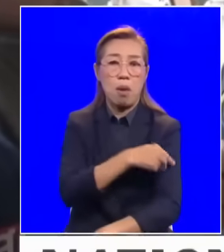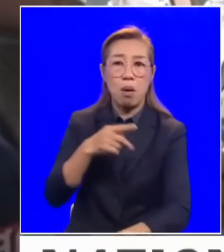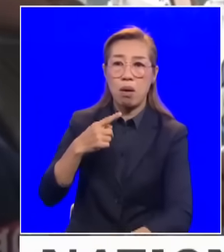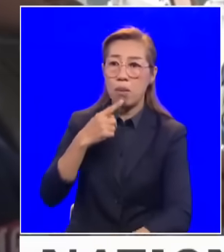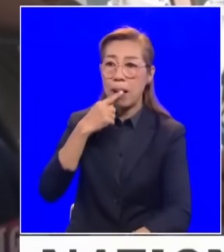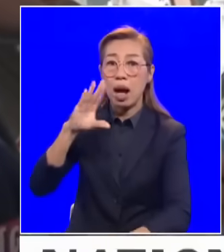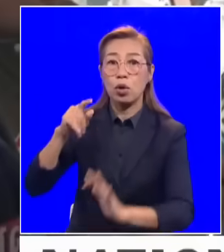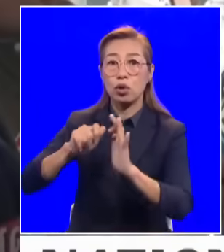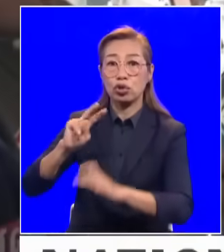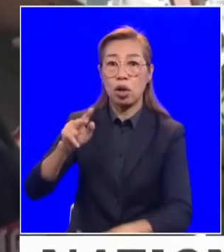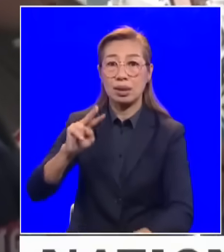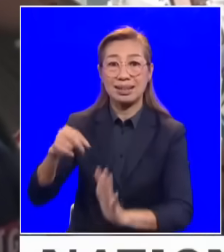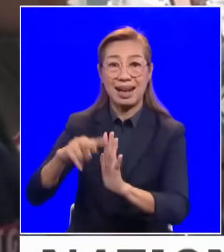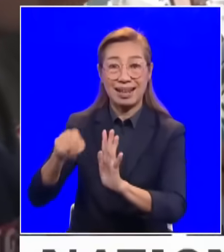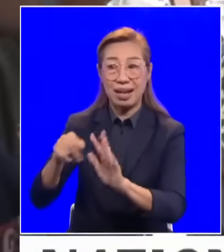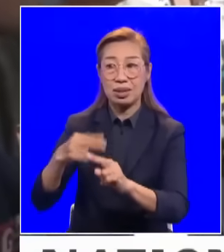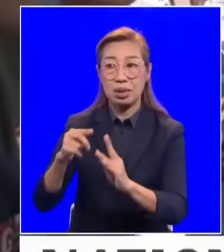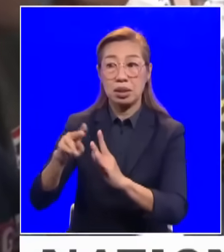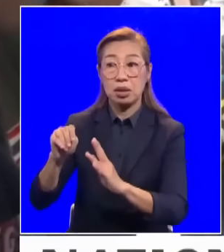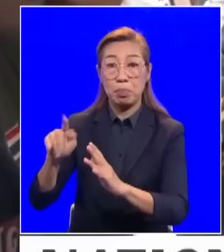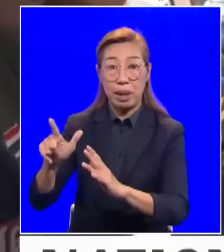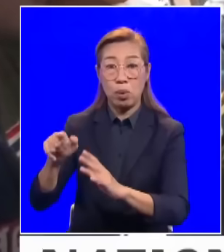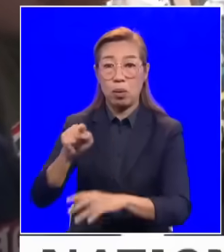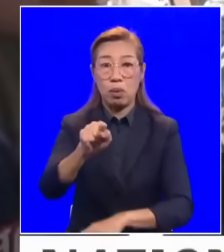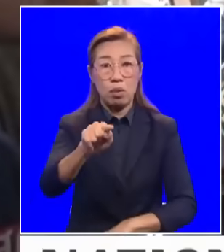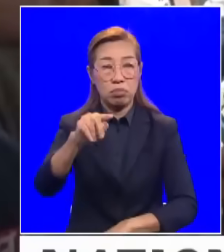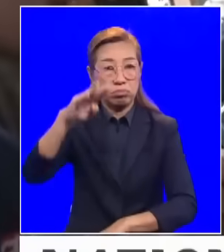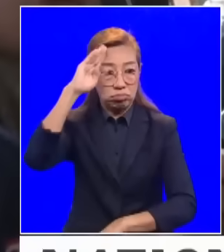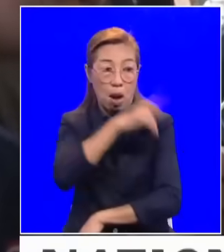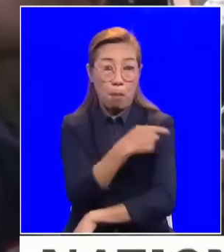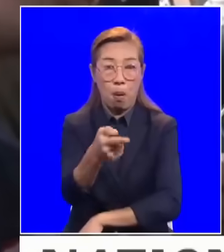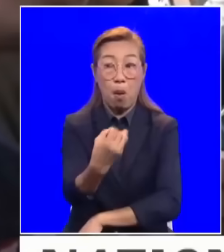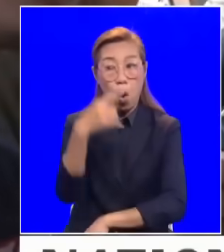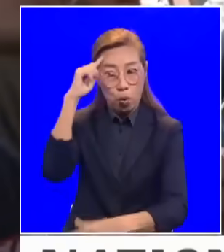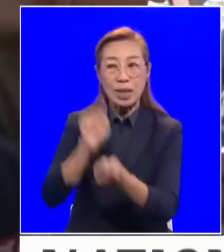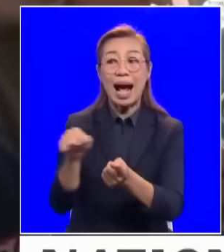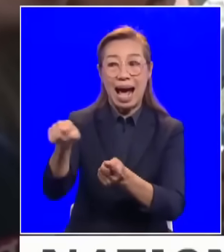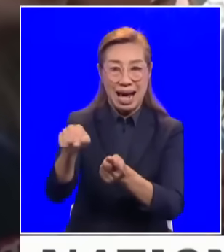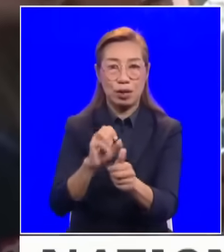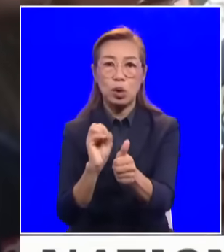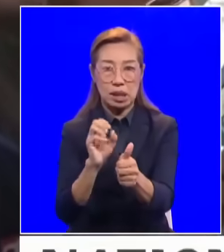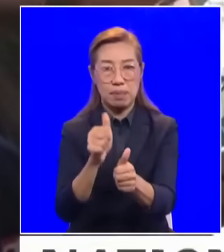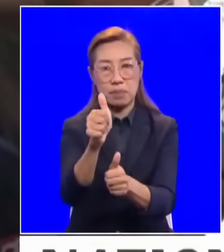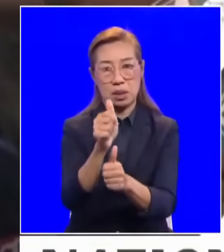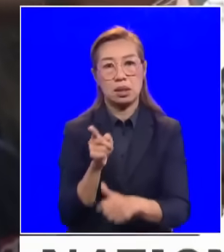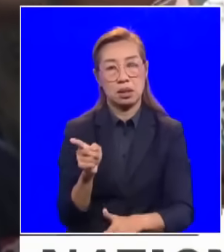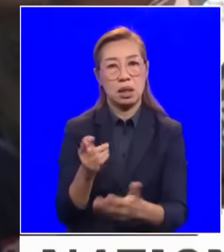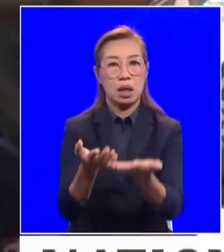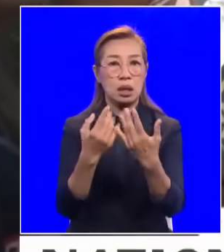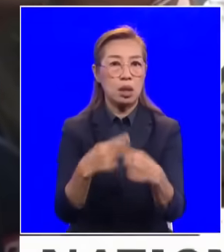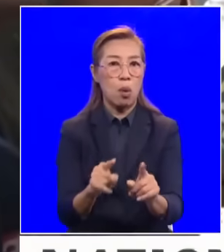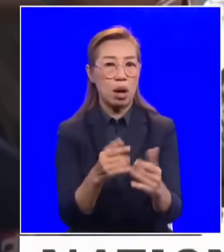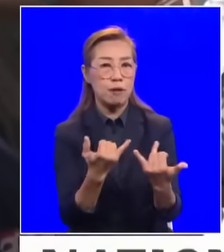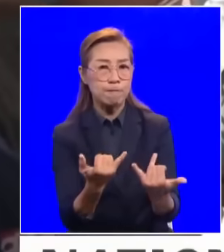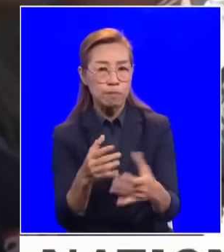นี่ยก็บอกว่ารู้จักกันอยู่แล้วเพราะฉะนั้นก็เป็นอีกคนหนึ่งที่จะคอยปรึกษาแต่ว่าในสถานการ